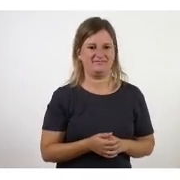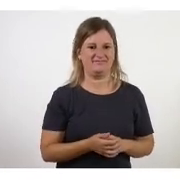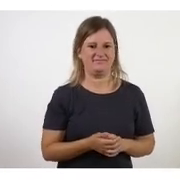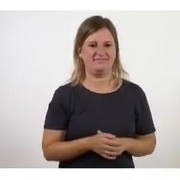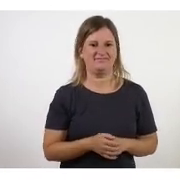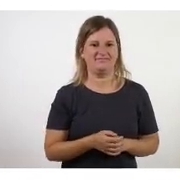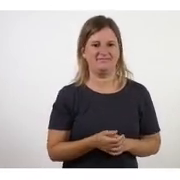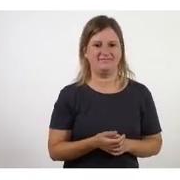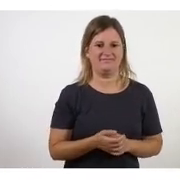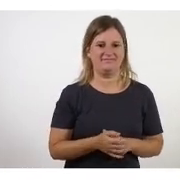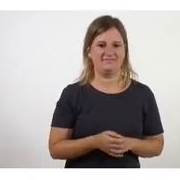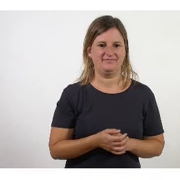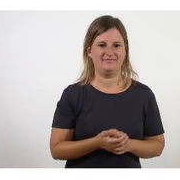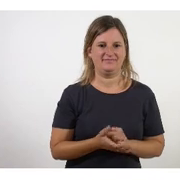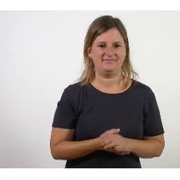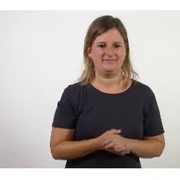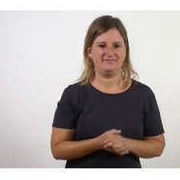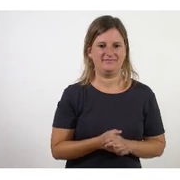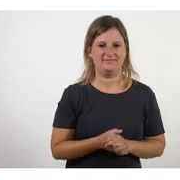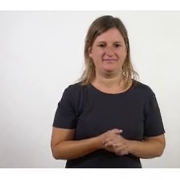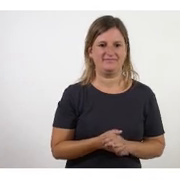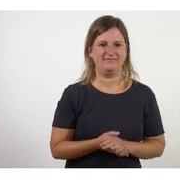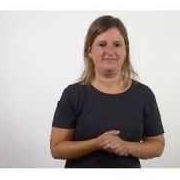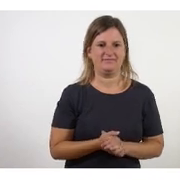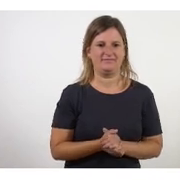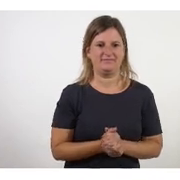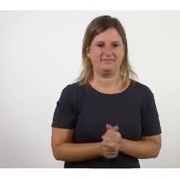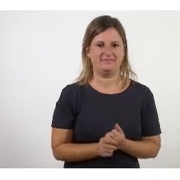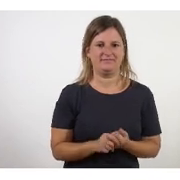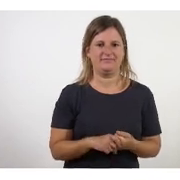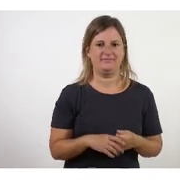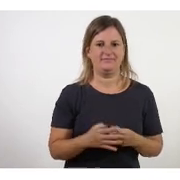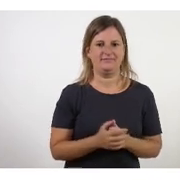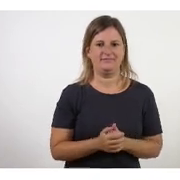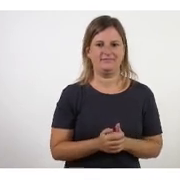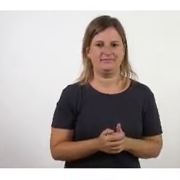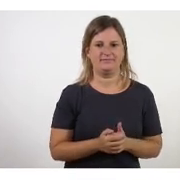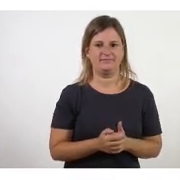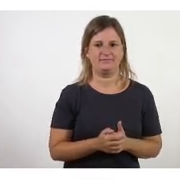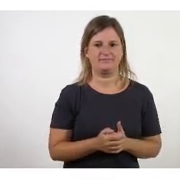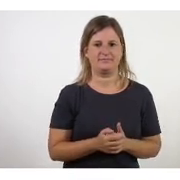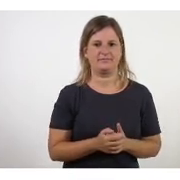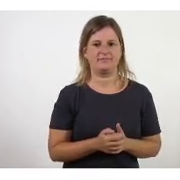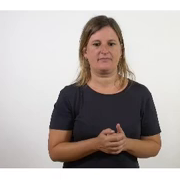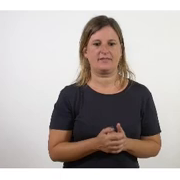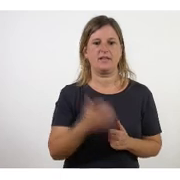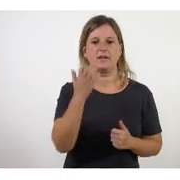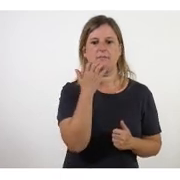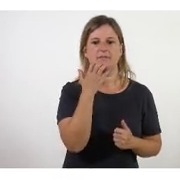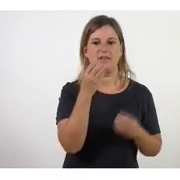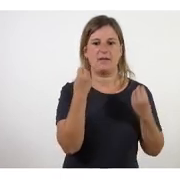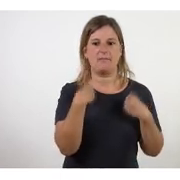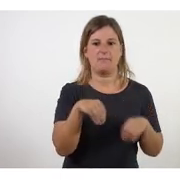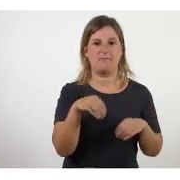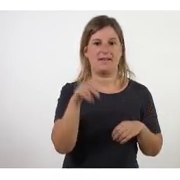Quasi, si només hi ha música, suposo que queda, sí. Deu quedar millor. Si no podem fer-ho automàticament, és a dir, aquí no està passant res, però aquest recurs que comentava